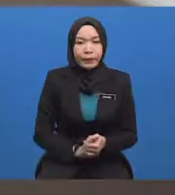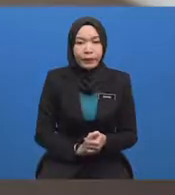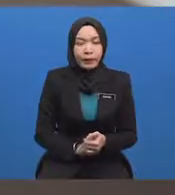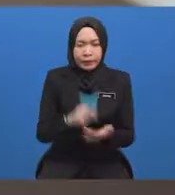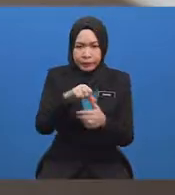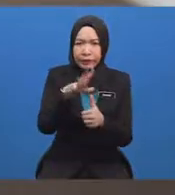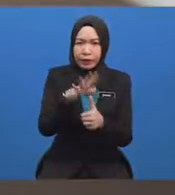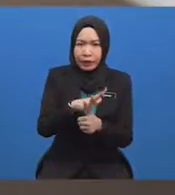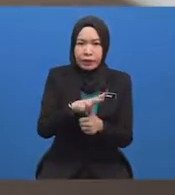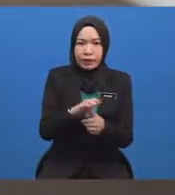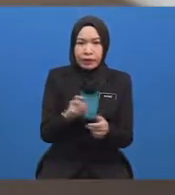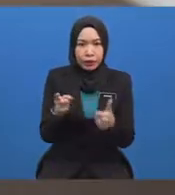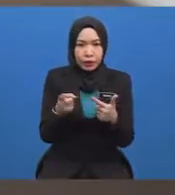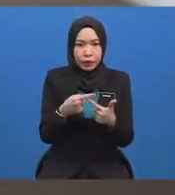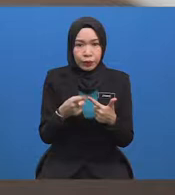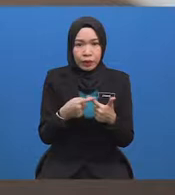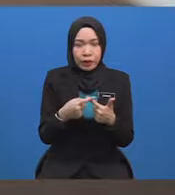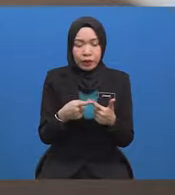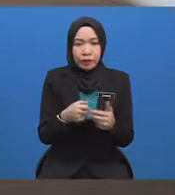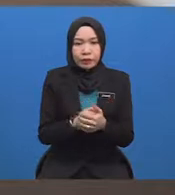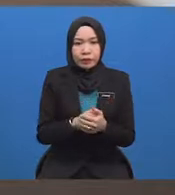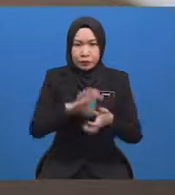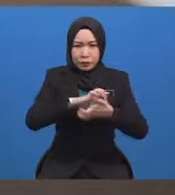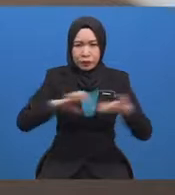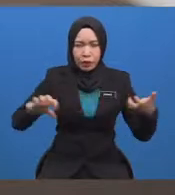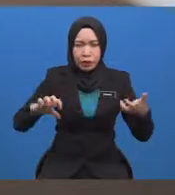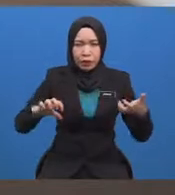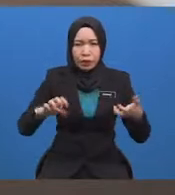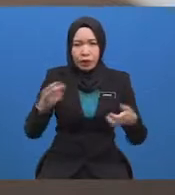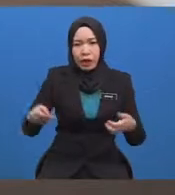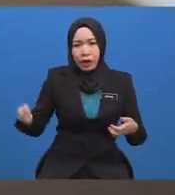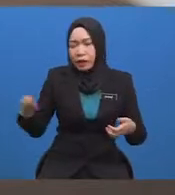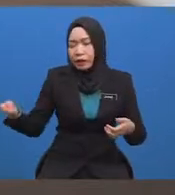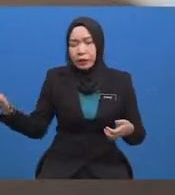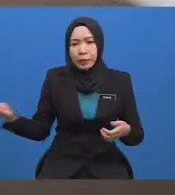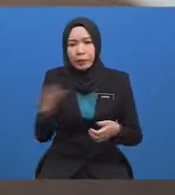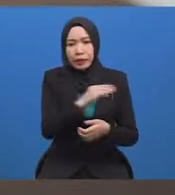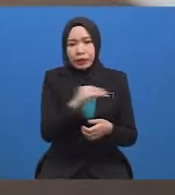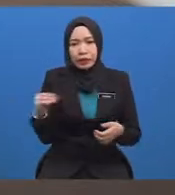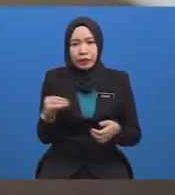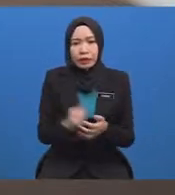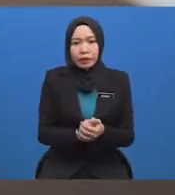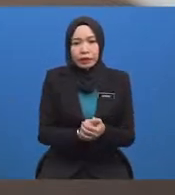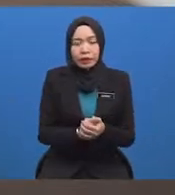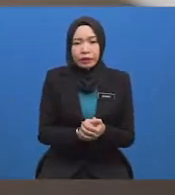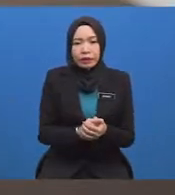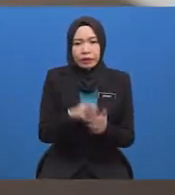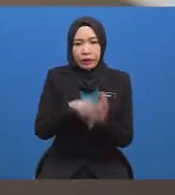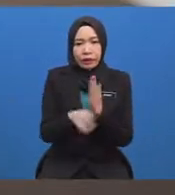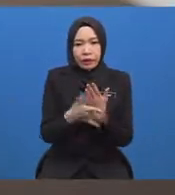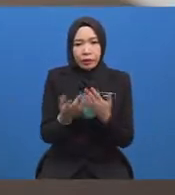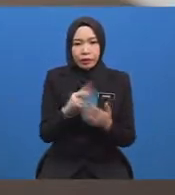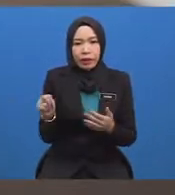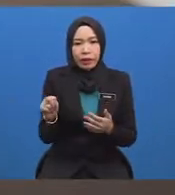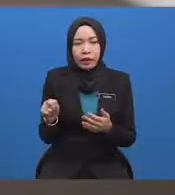kesan kedua ialah kemusnahan harta benda dan infrastruktur murid-murid lihat